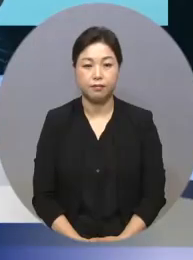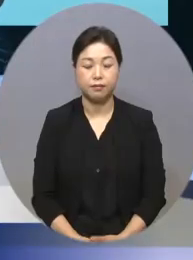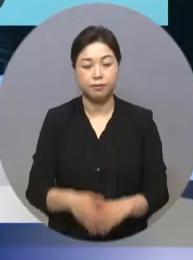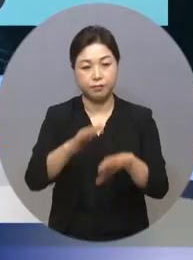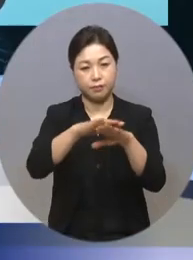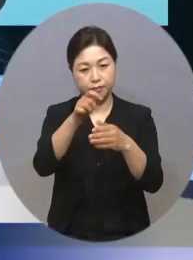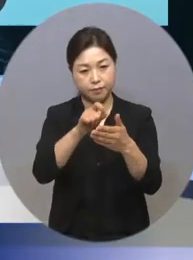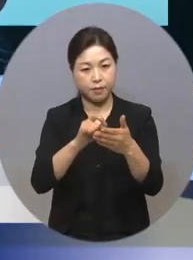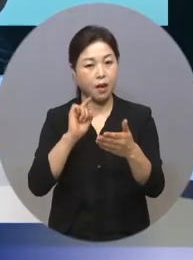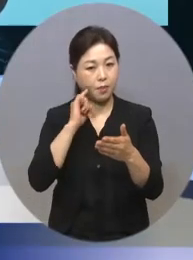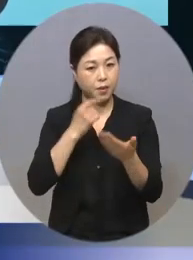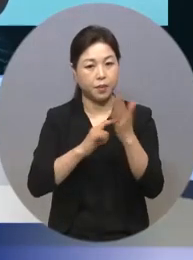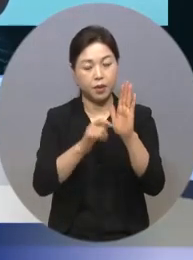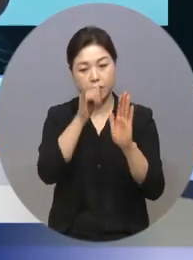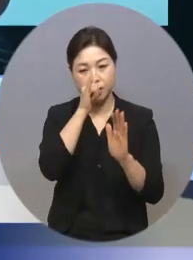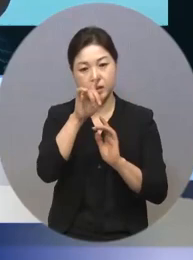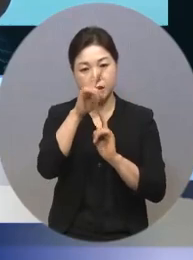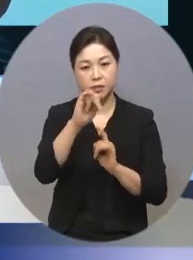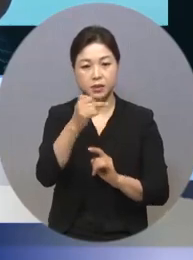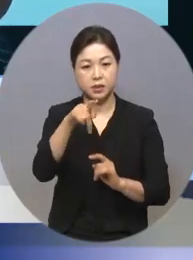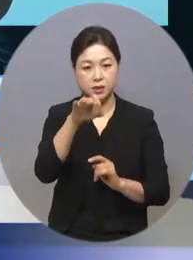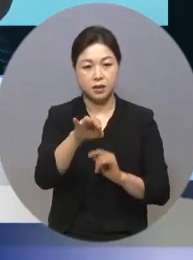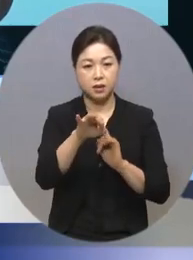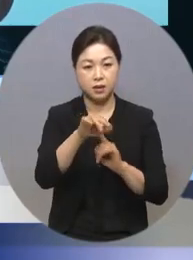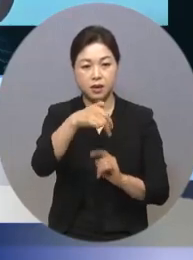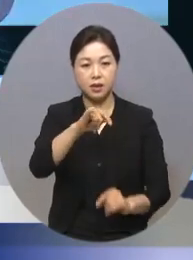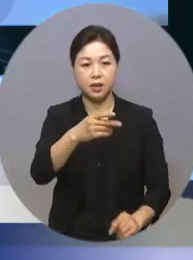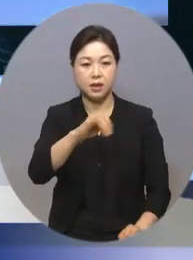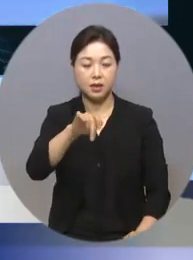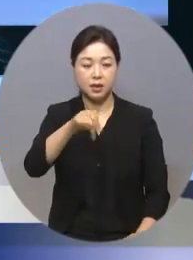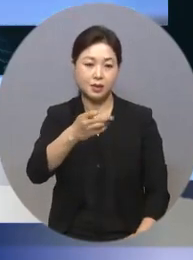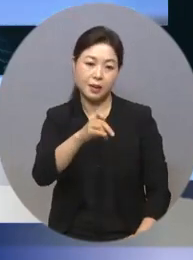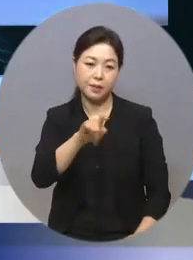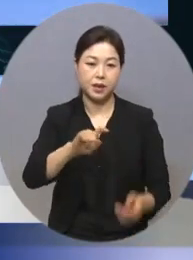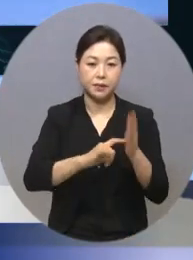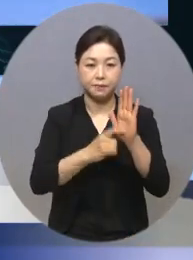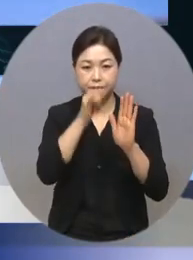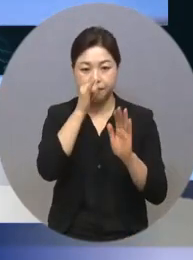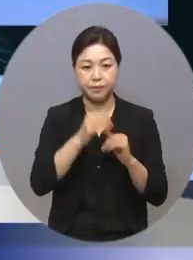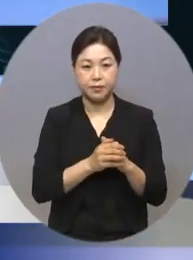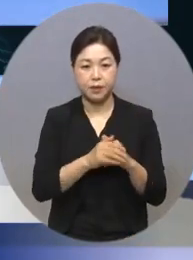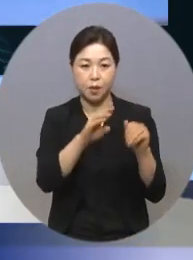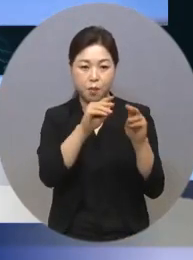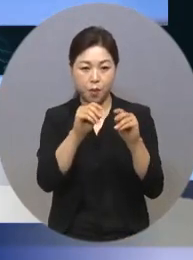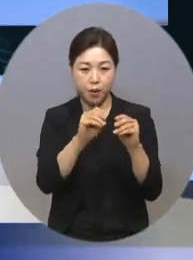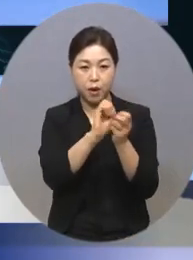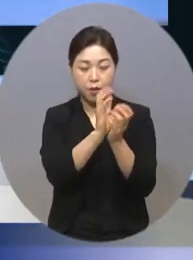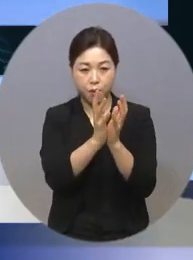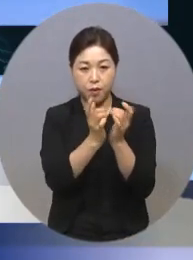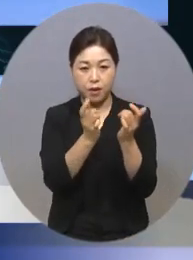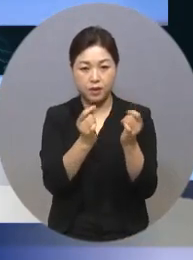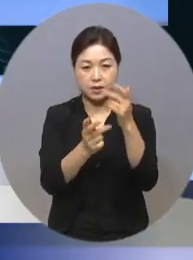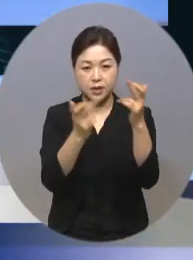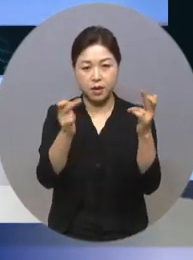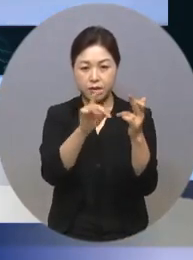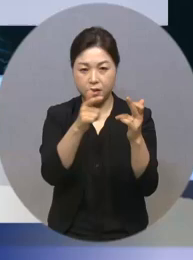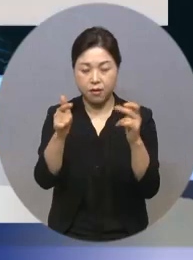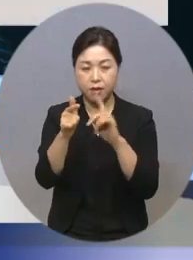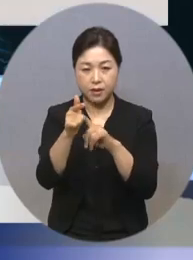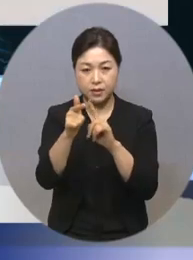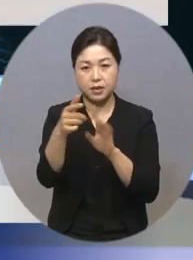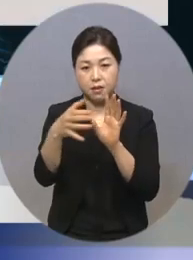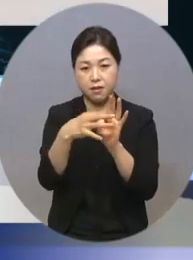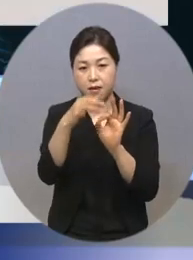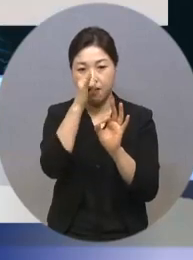손글씨로 아름다움을 전하는 이민정 작가의 캘리그라피 전시가 열렸습니다. 모래와 꽃과 같은 자연 속 소재로 꾸며진